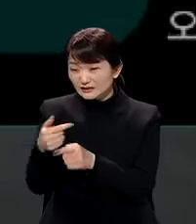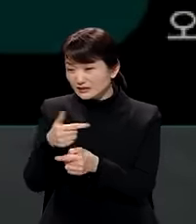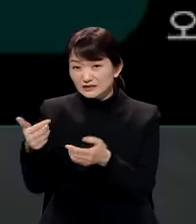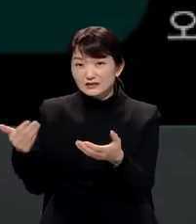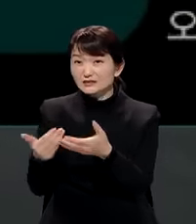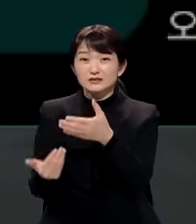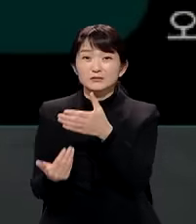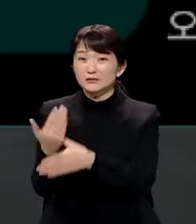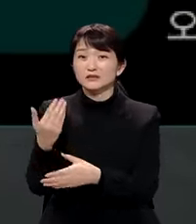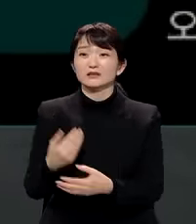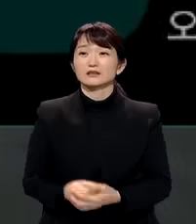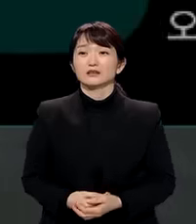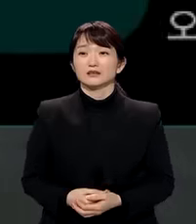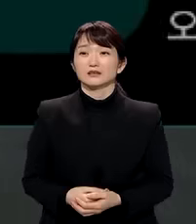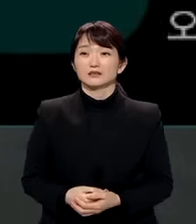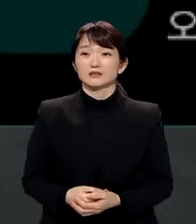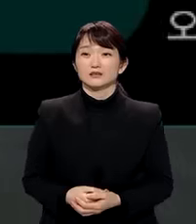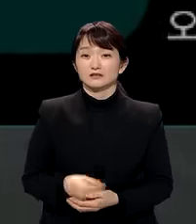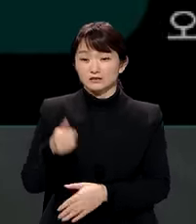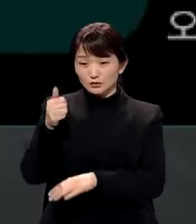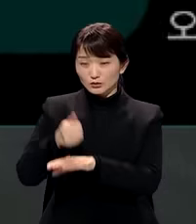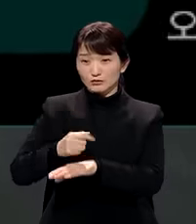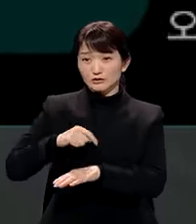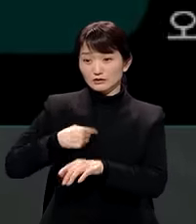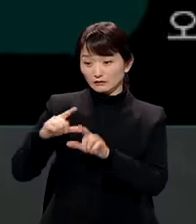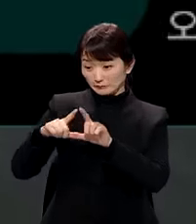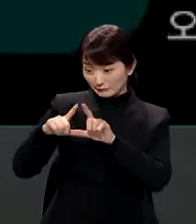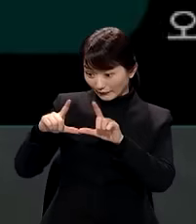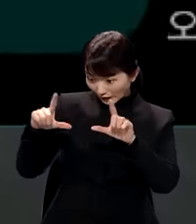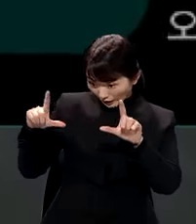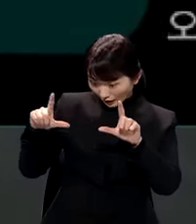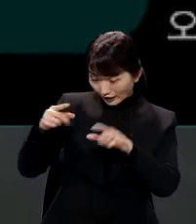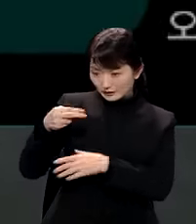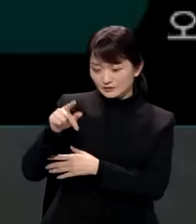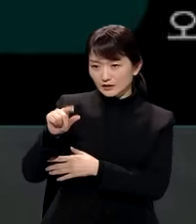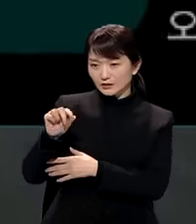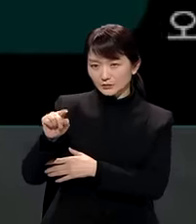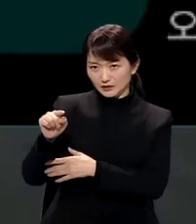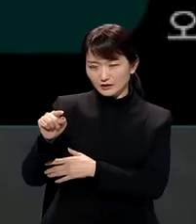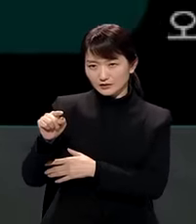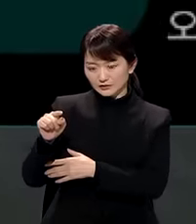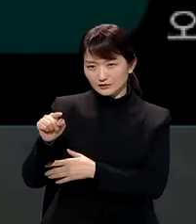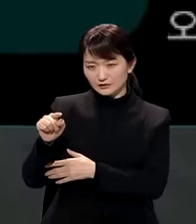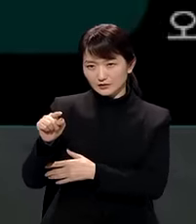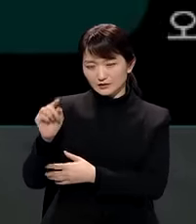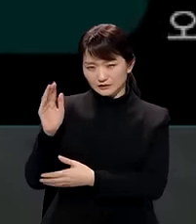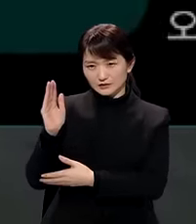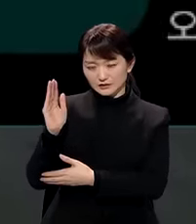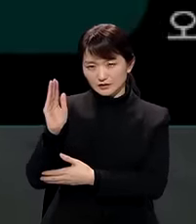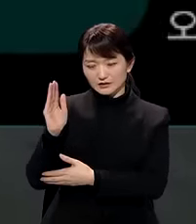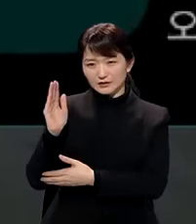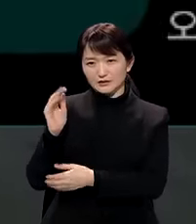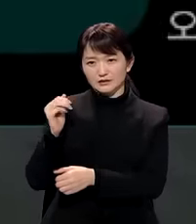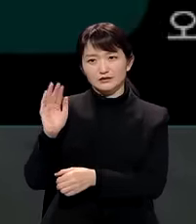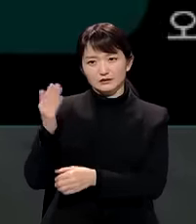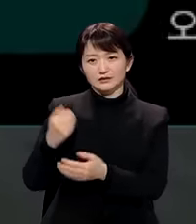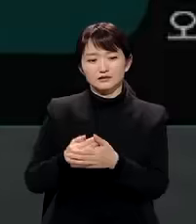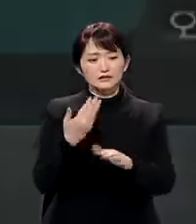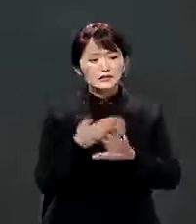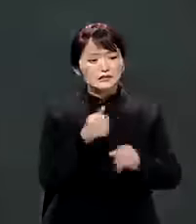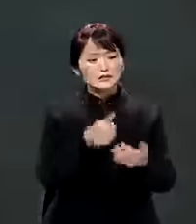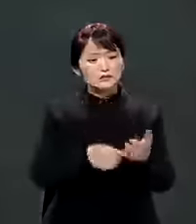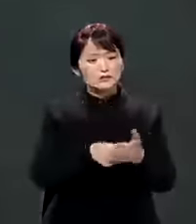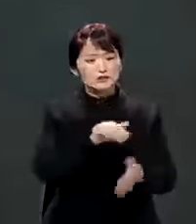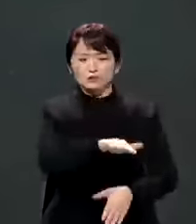드디어이 자기가 주인공이서 에 등까지 한 상황인데 일단 남의 물건에 손대면 안 되고요